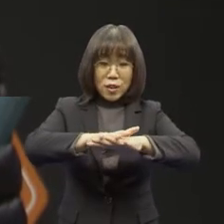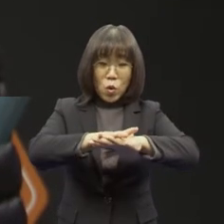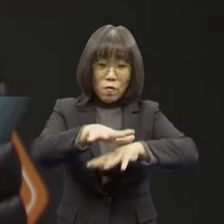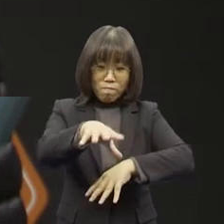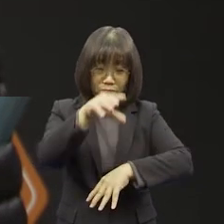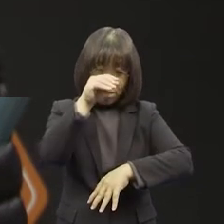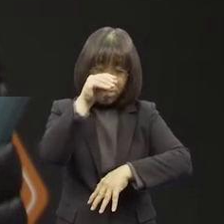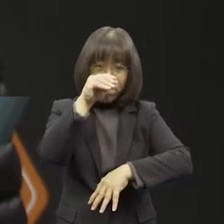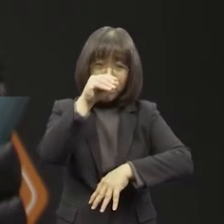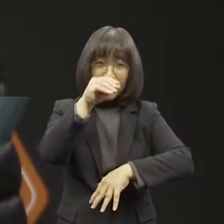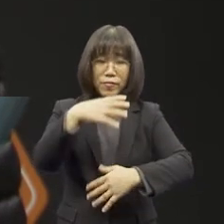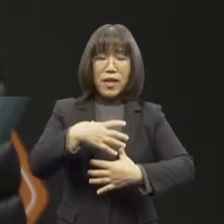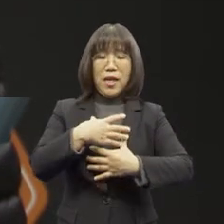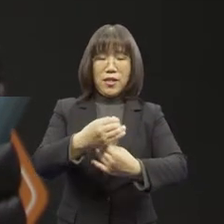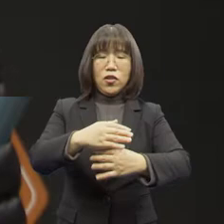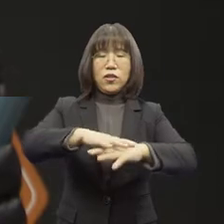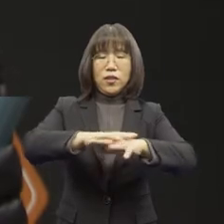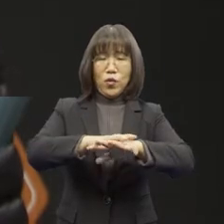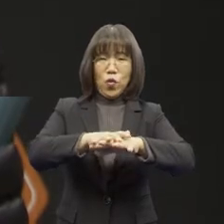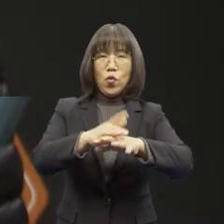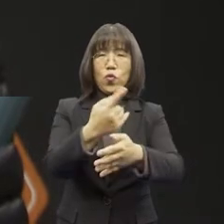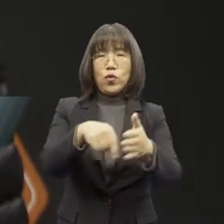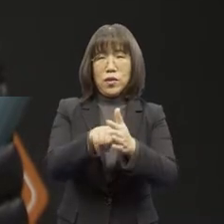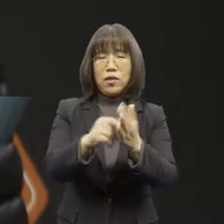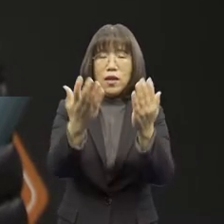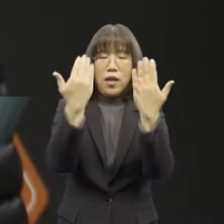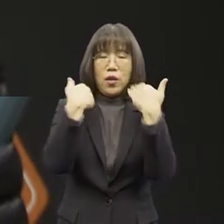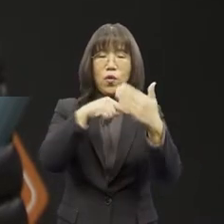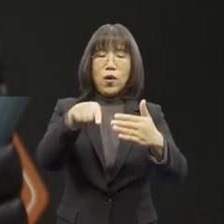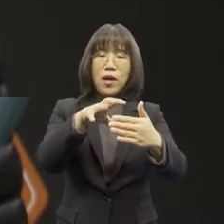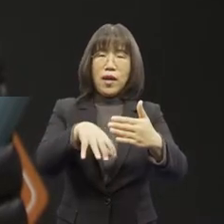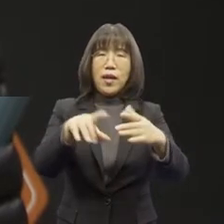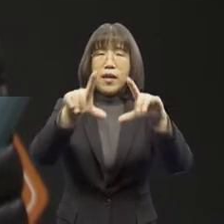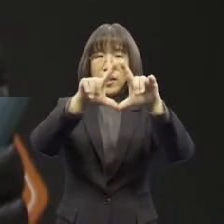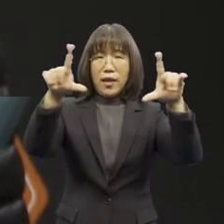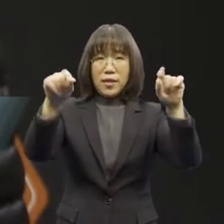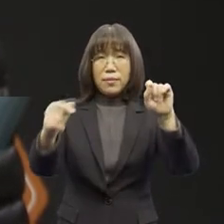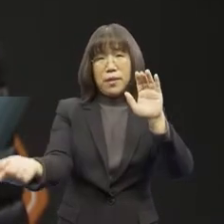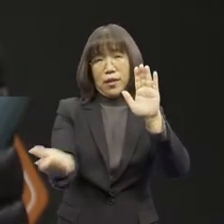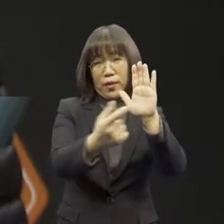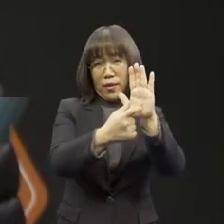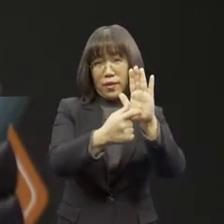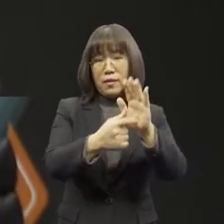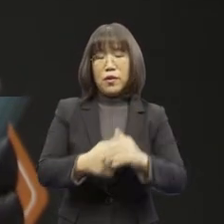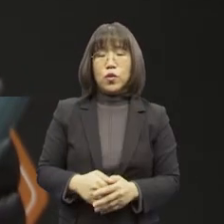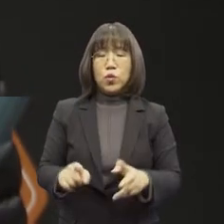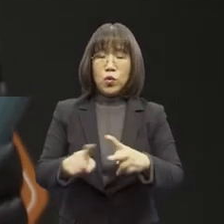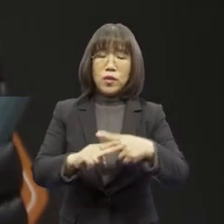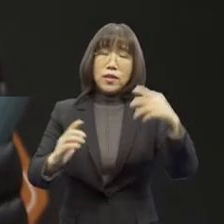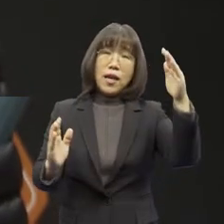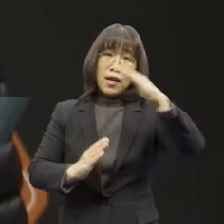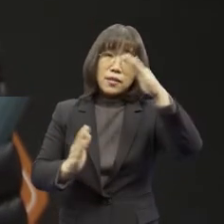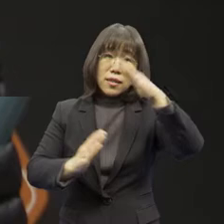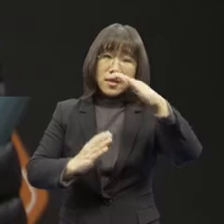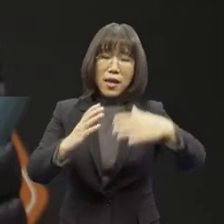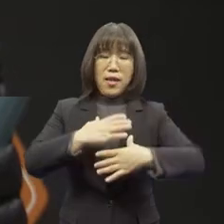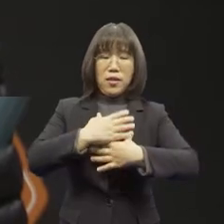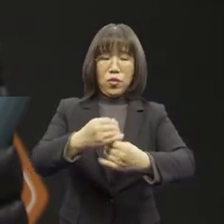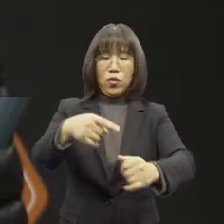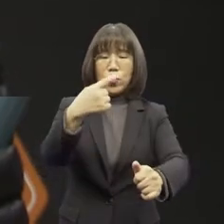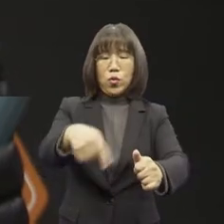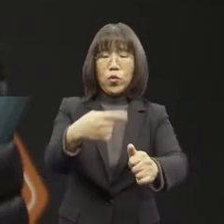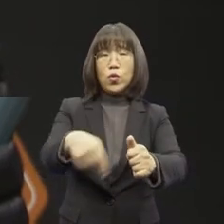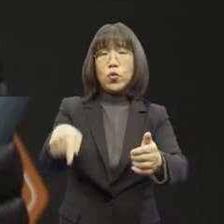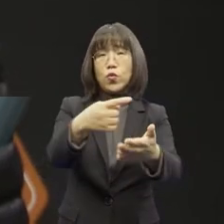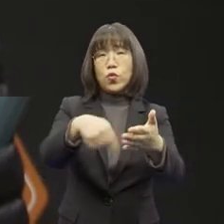익혀 안전정보를 습득할 수 있도록 학교 내 안전지도 게시판을 설치했습니다. 이 지도는